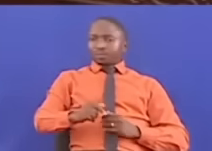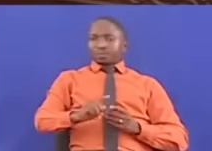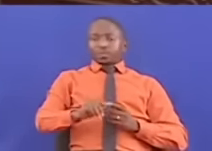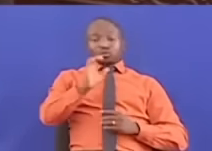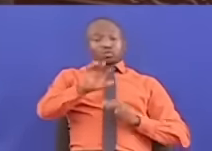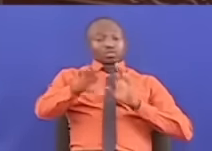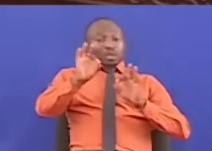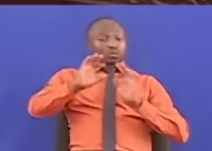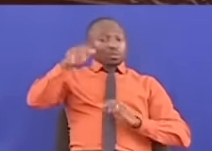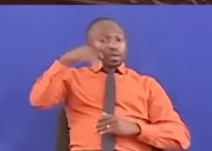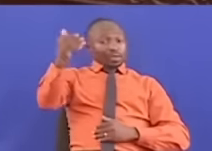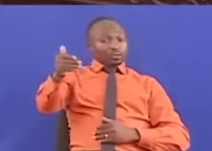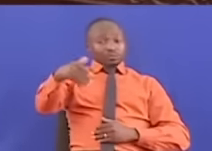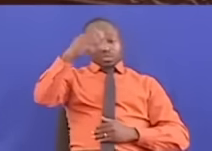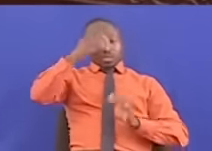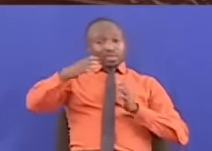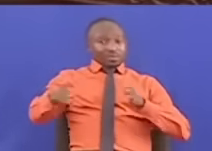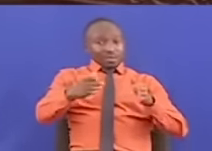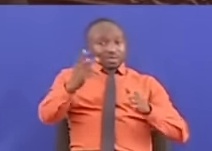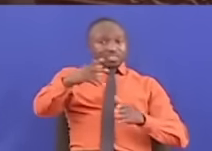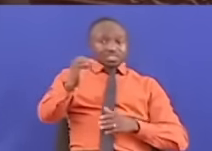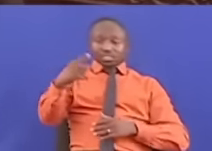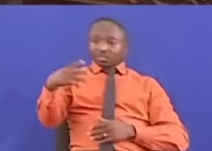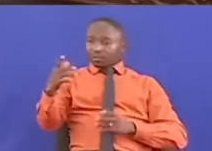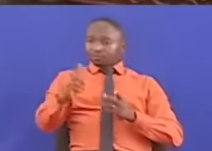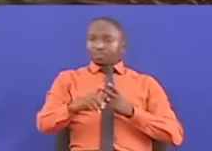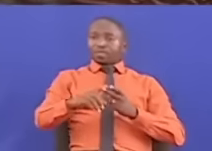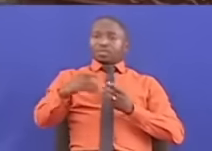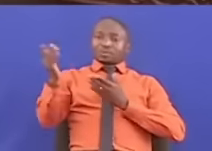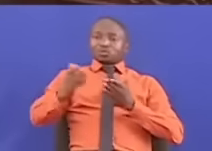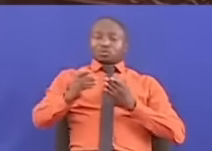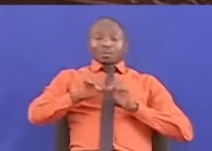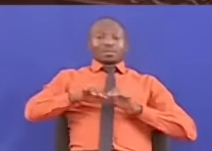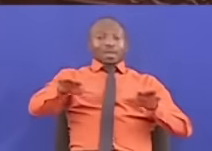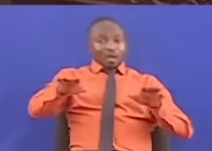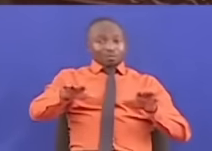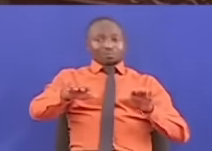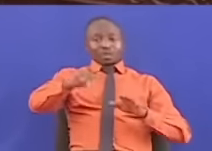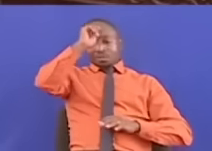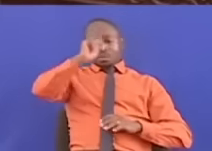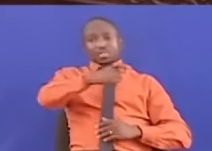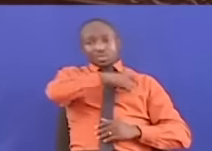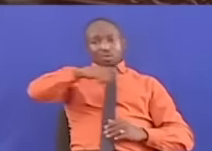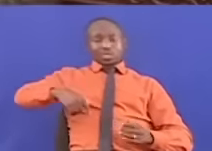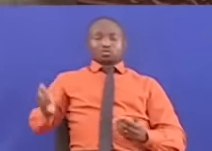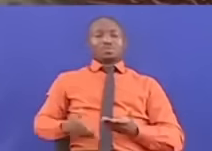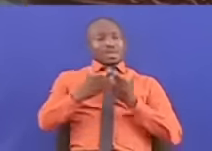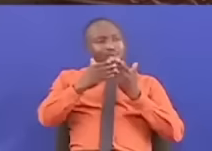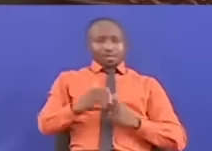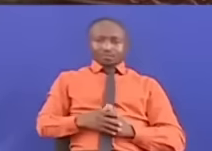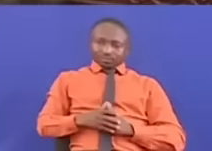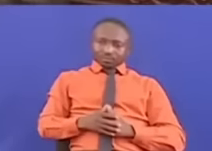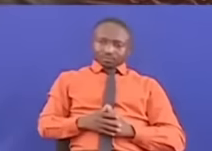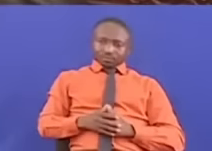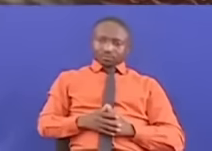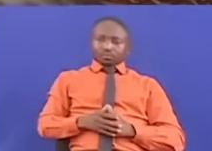uchu mwaka kesho serik zaita 202 nesa mito mh mimi rais tumsa na unge tufan maam